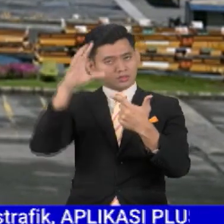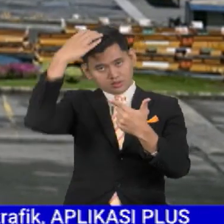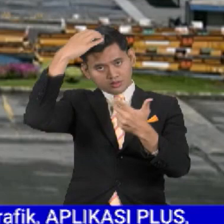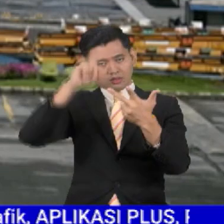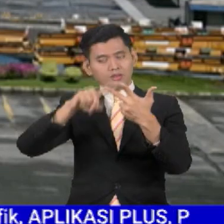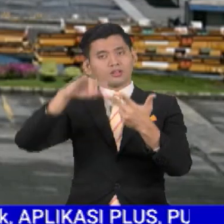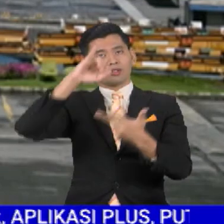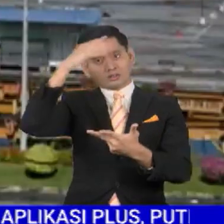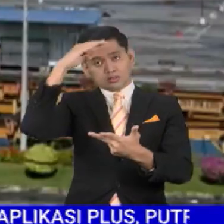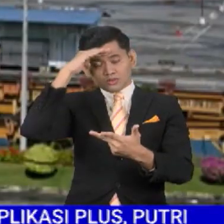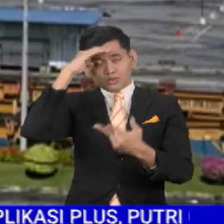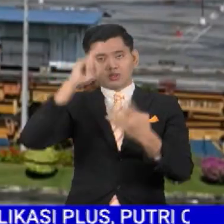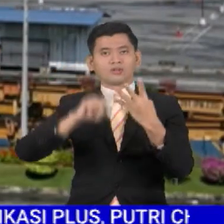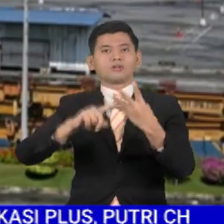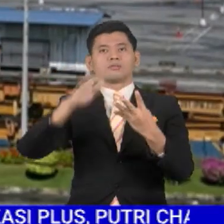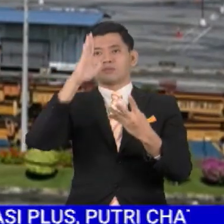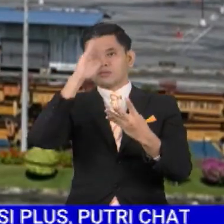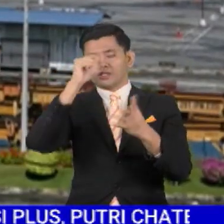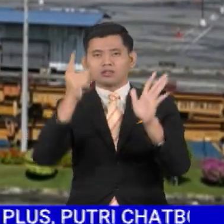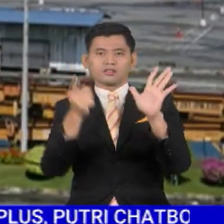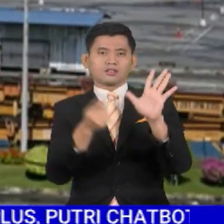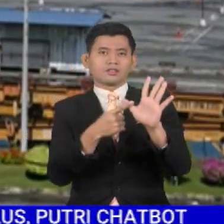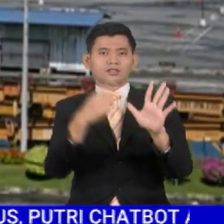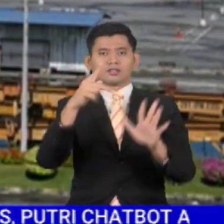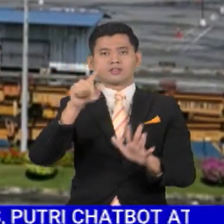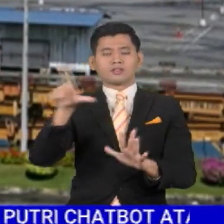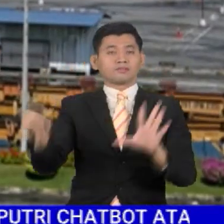belakang Kuala Lumpur dan Serawak